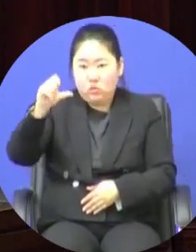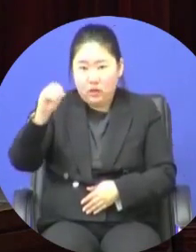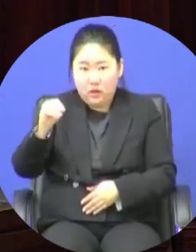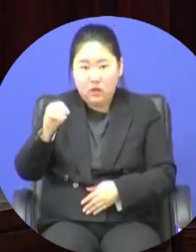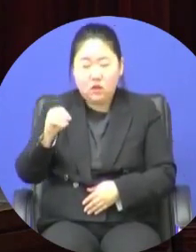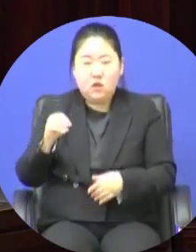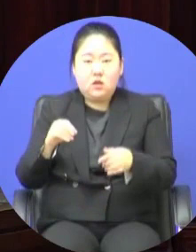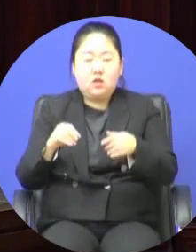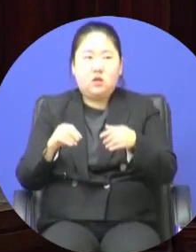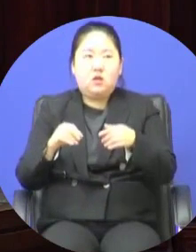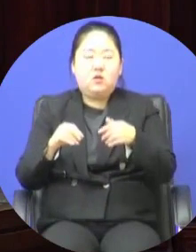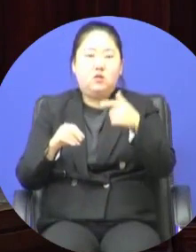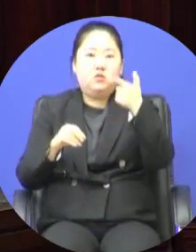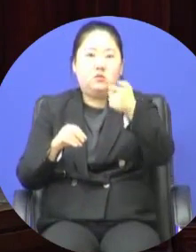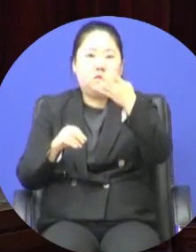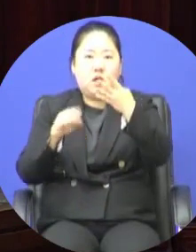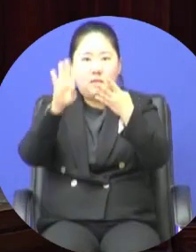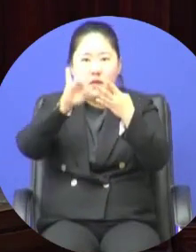증가한 것으로 나타났습니다.